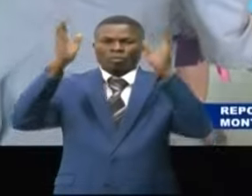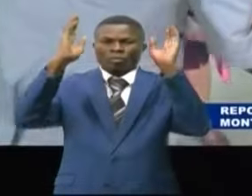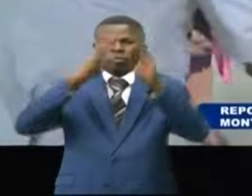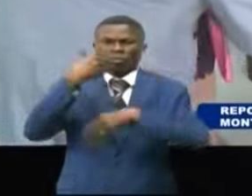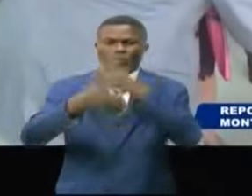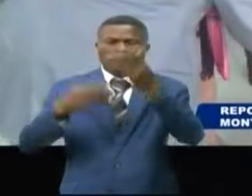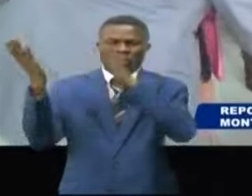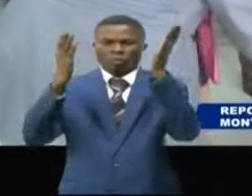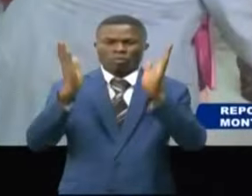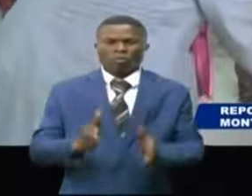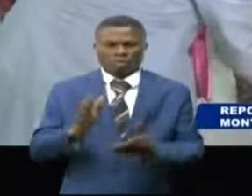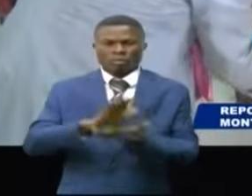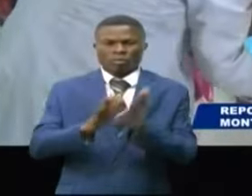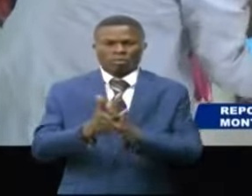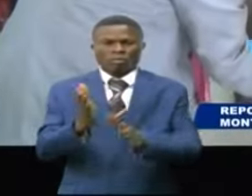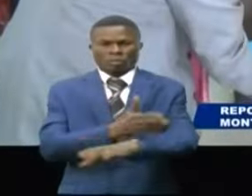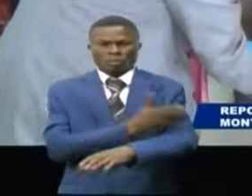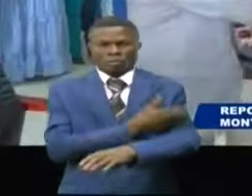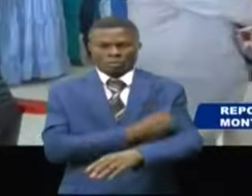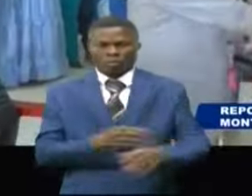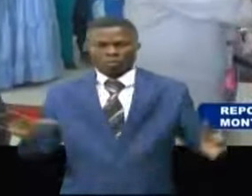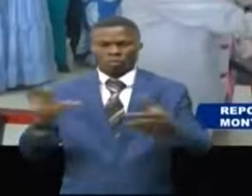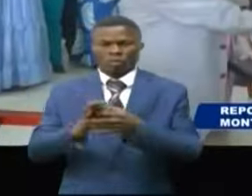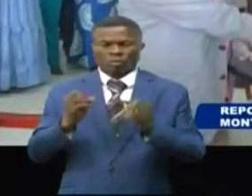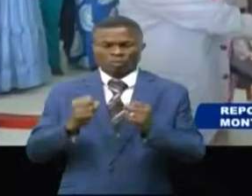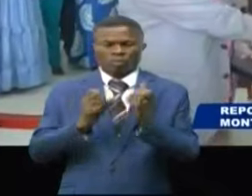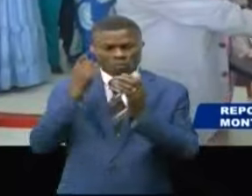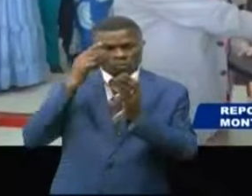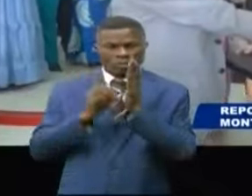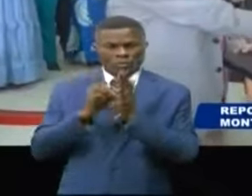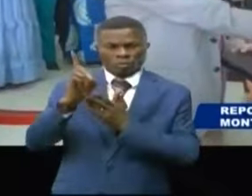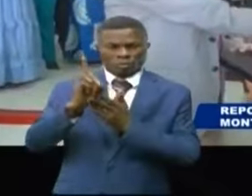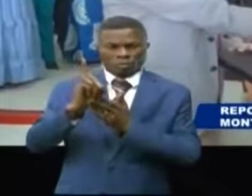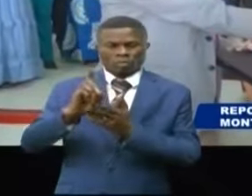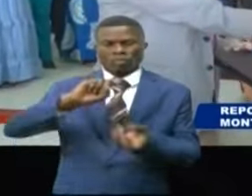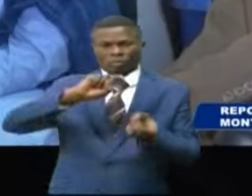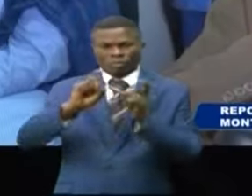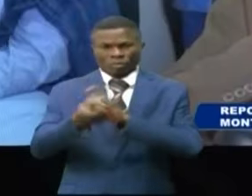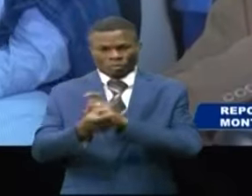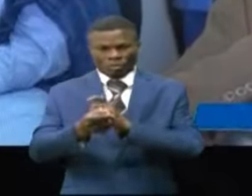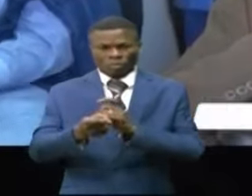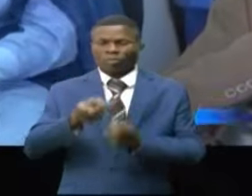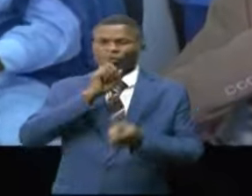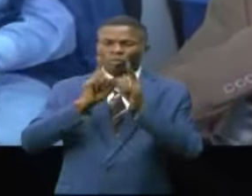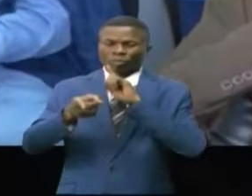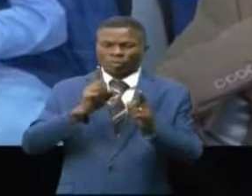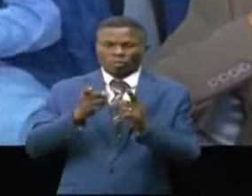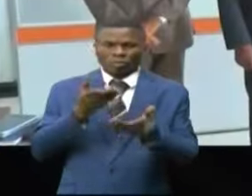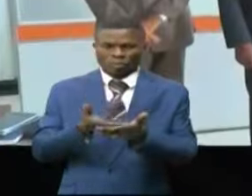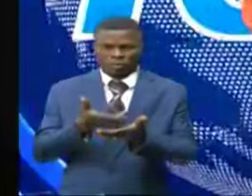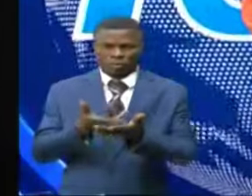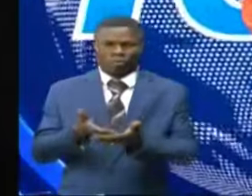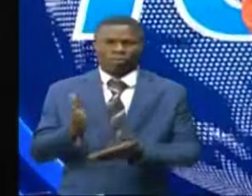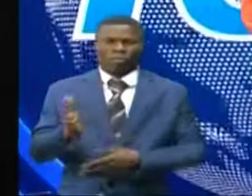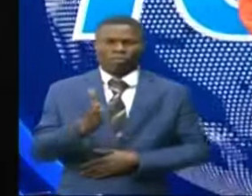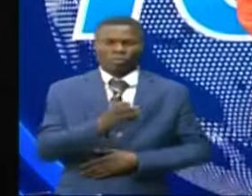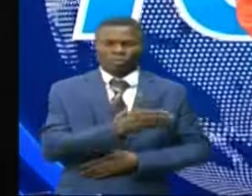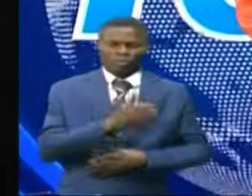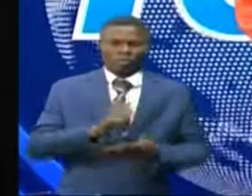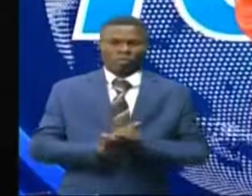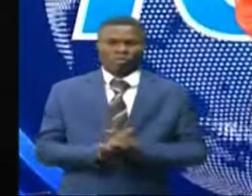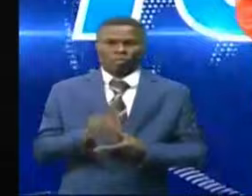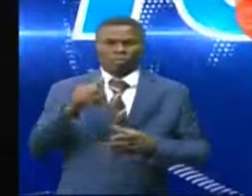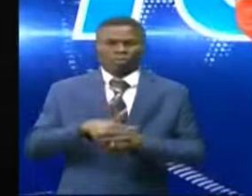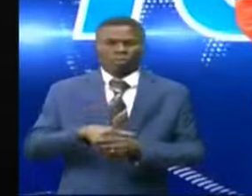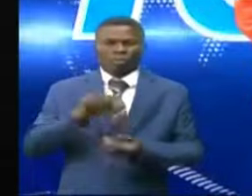Corée du Sud réitèrent leur collaboration pour le développement et la redynamisation des échanges entre les deux pays dans le cadre du commerce